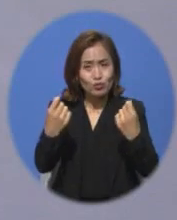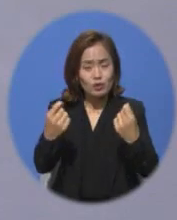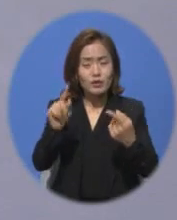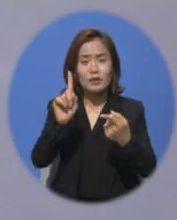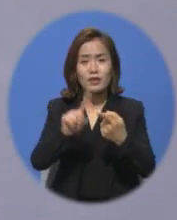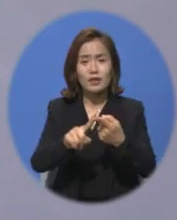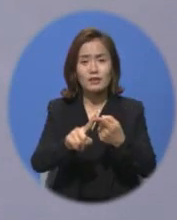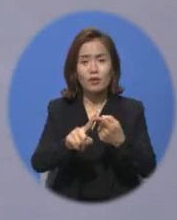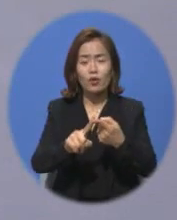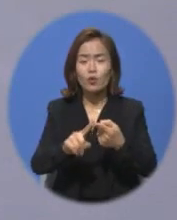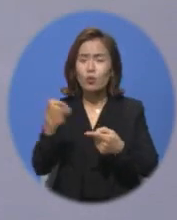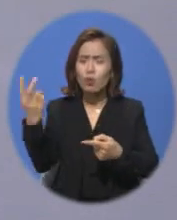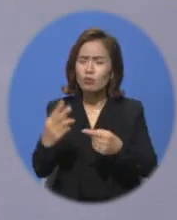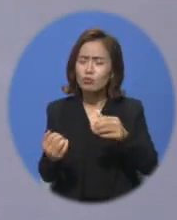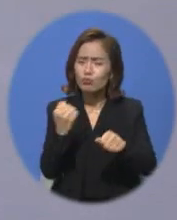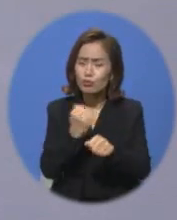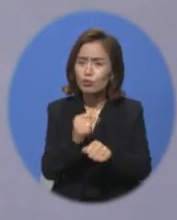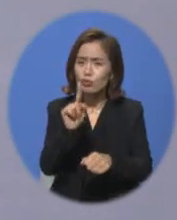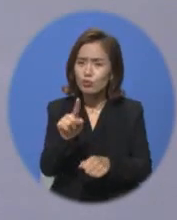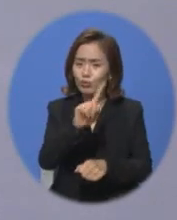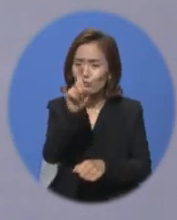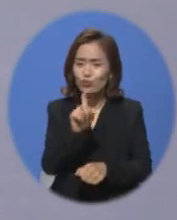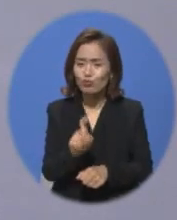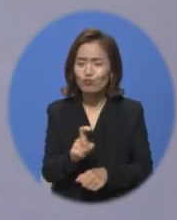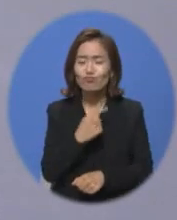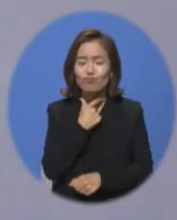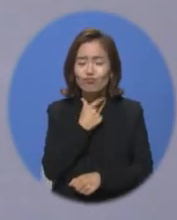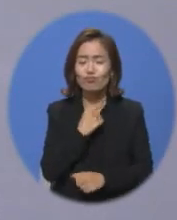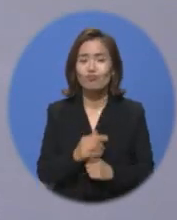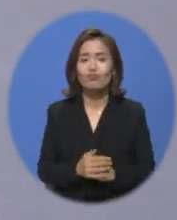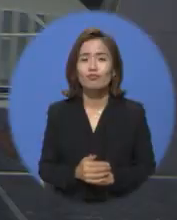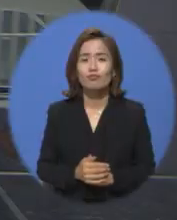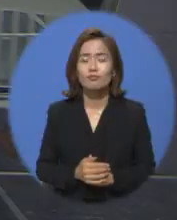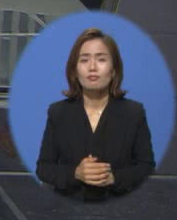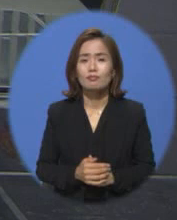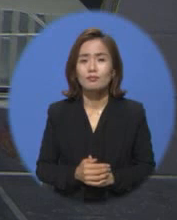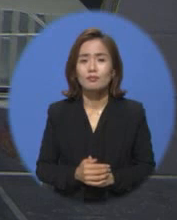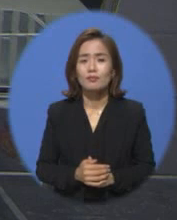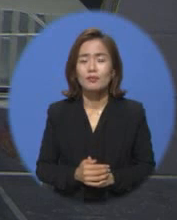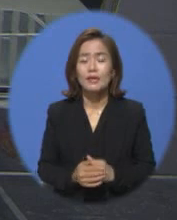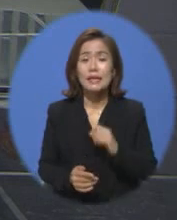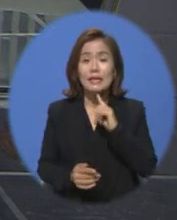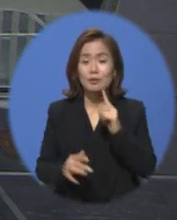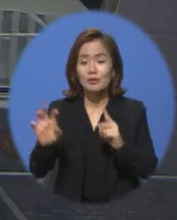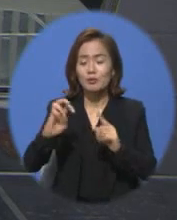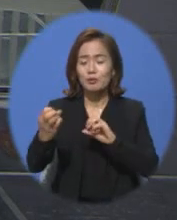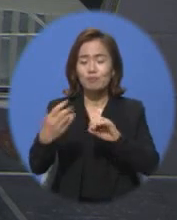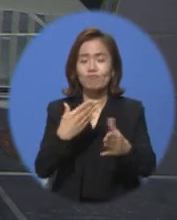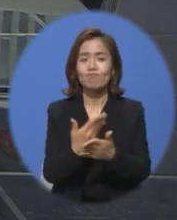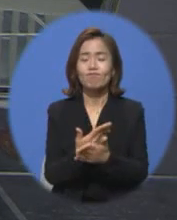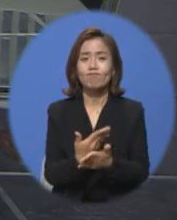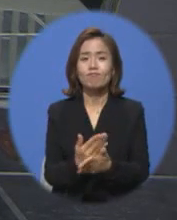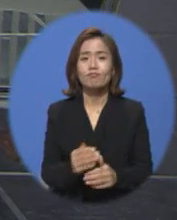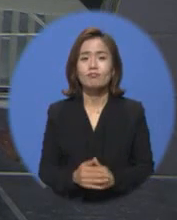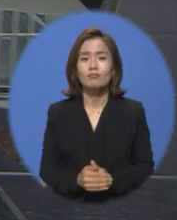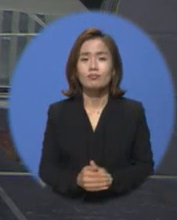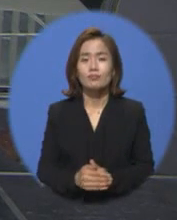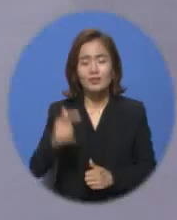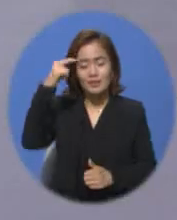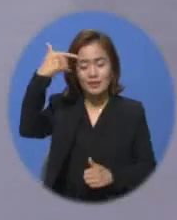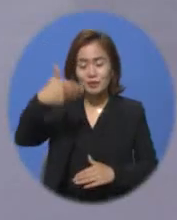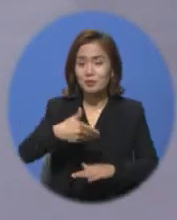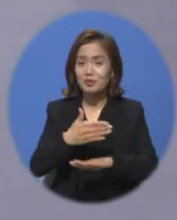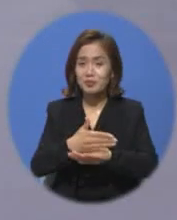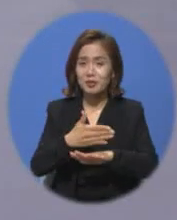이미 시행중인일들인지궁금합니다. 이것에대해여쭤보고싶습니다. 예.조섭후보님,1 분30초드리겠습니다.답변을입력해주세요 . 예.